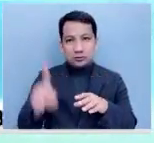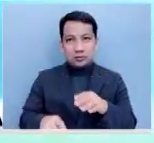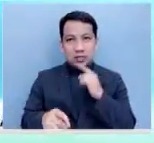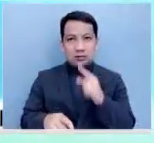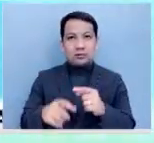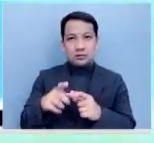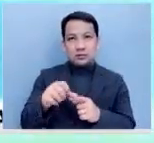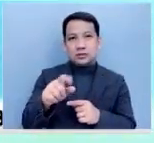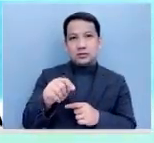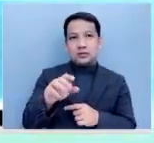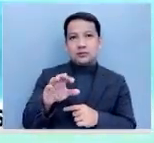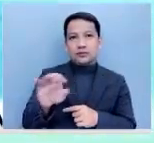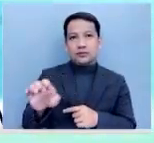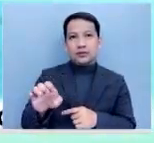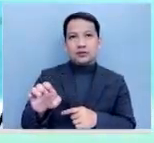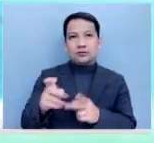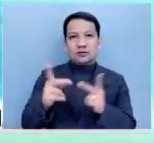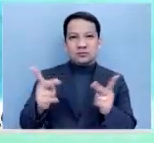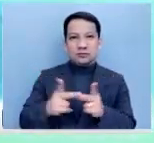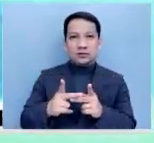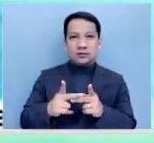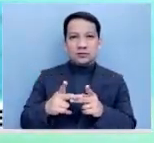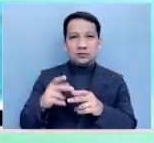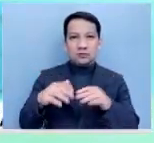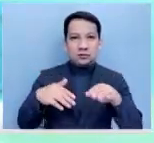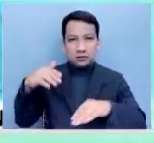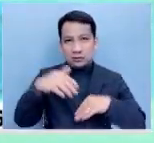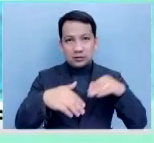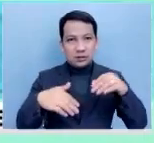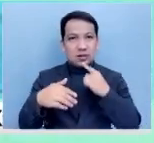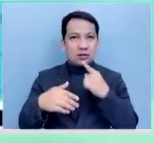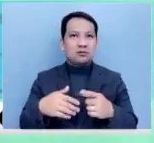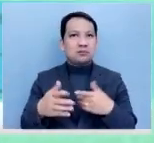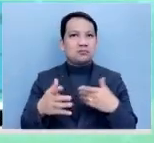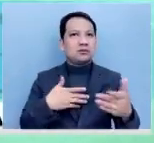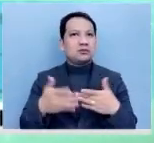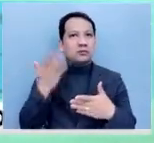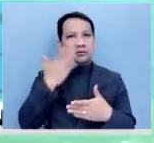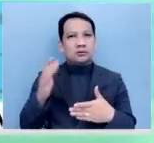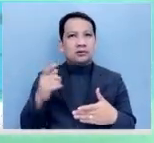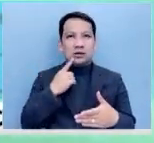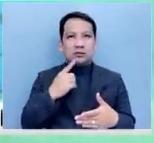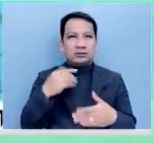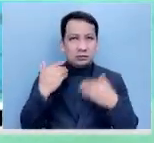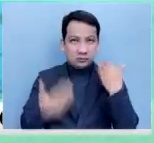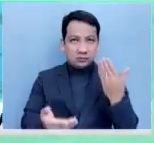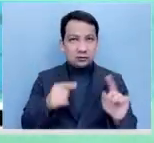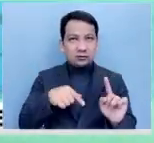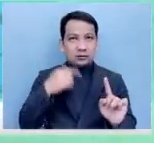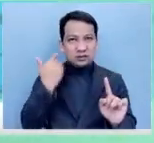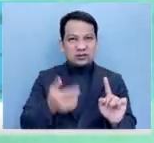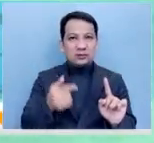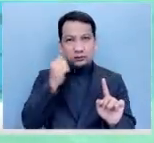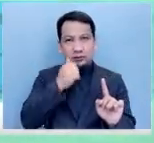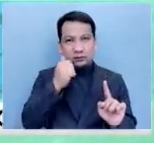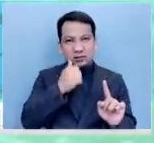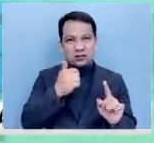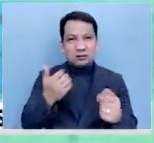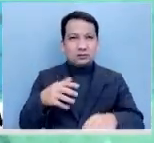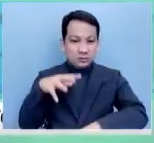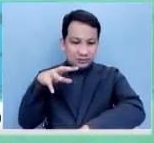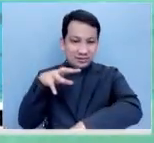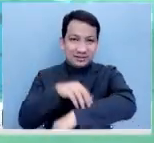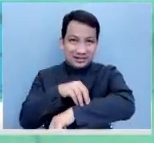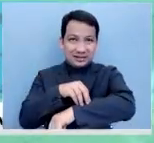Fe sa isla, may mga naliligo sa dagat. Tila hindi nila alam na mayroong nasawi na isang babae sa lugar matapos madikitan